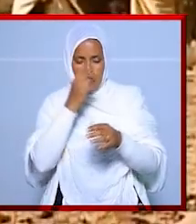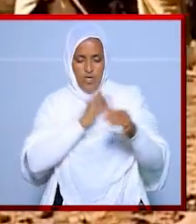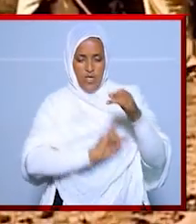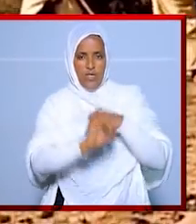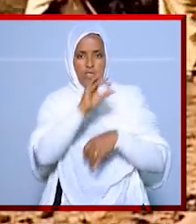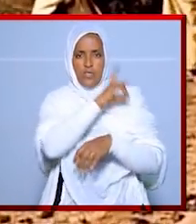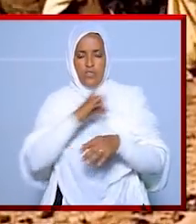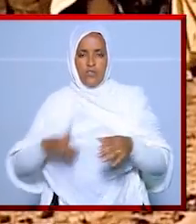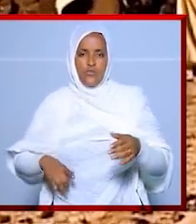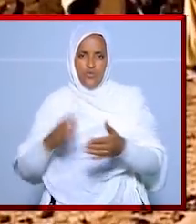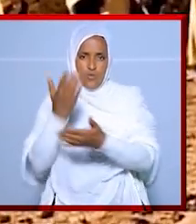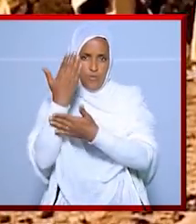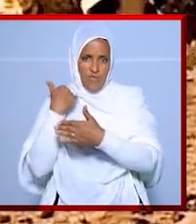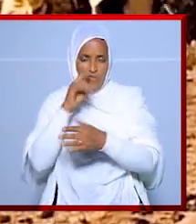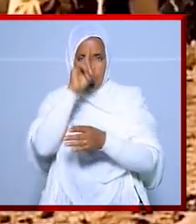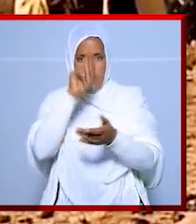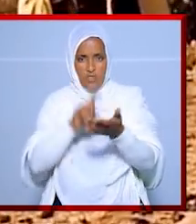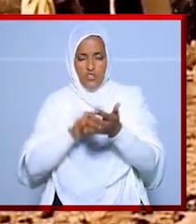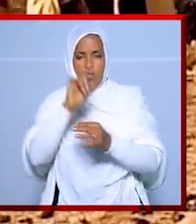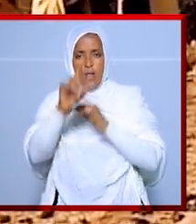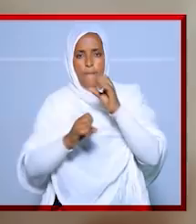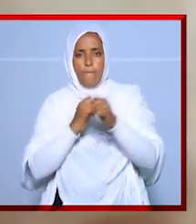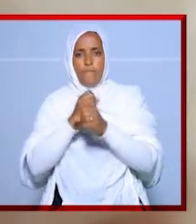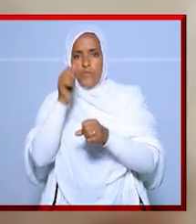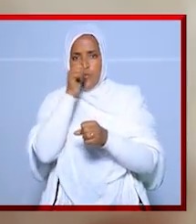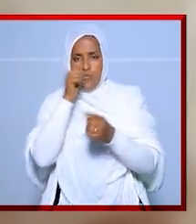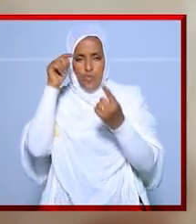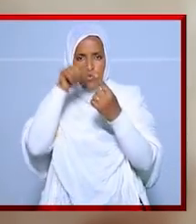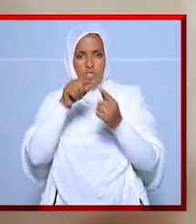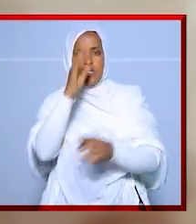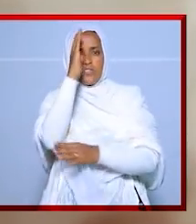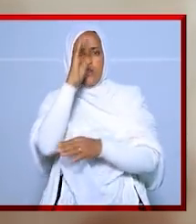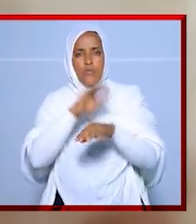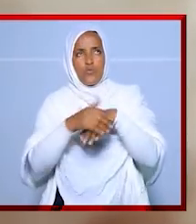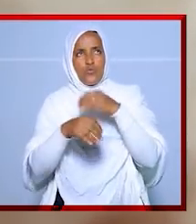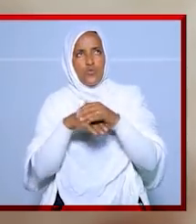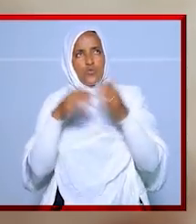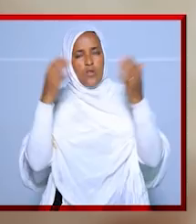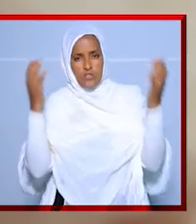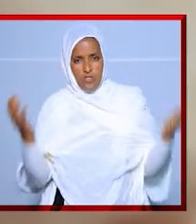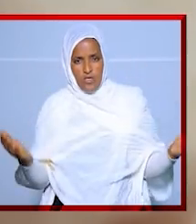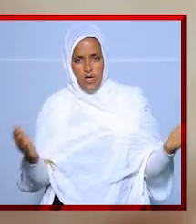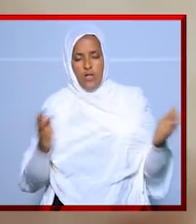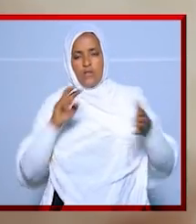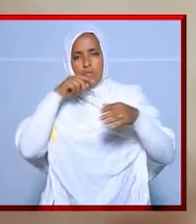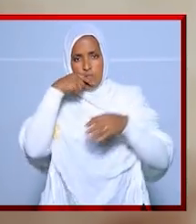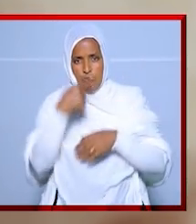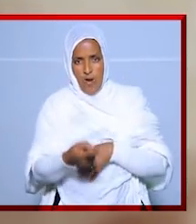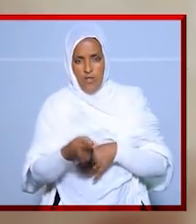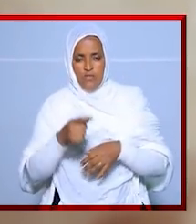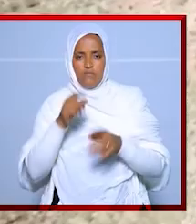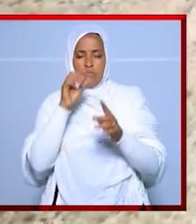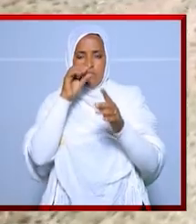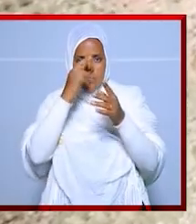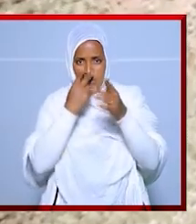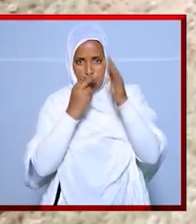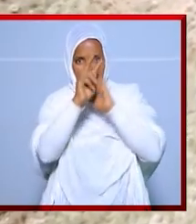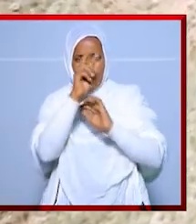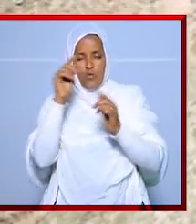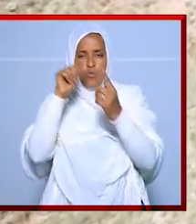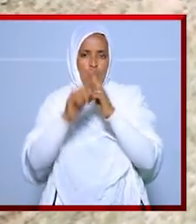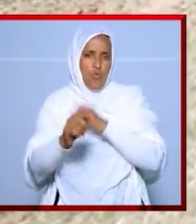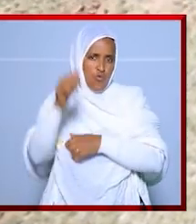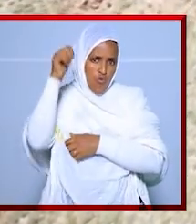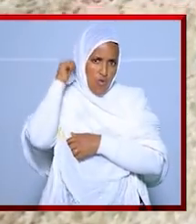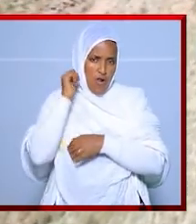ዳዊት ከልደተ ክርስቶስ በፊት በ1000 ዓመት ኢትዮጵያ ወደ እግዚአብሔር እጆቿን ትዘረጋለች በማለት የተናገረው